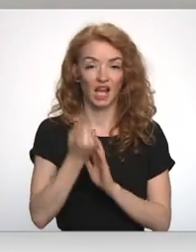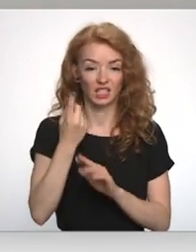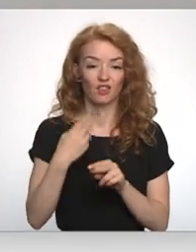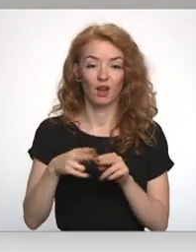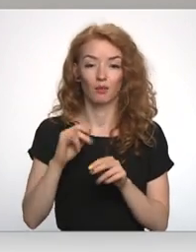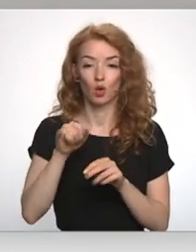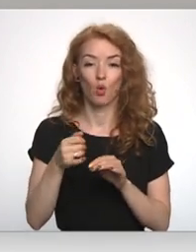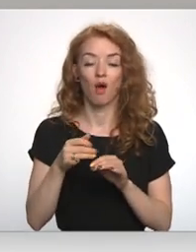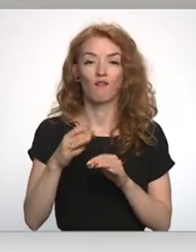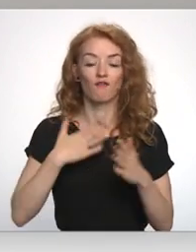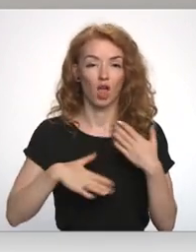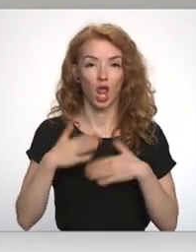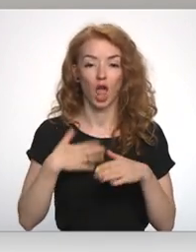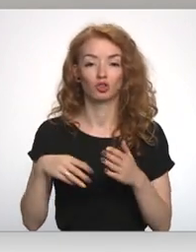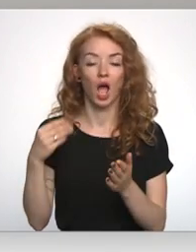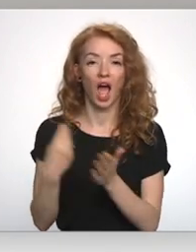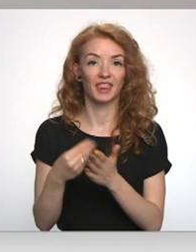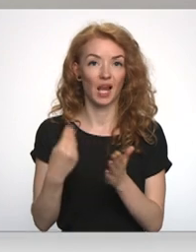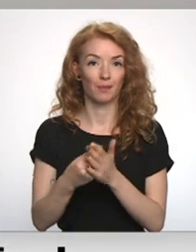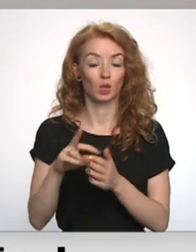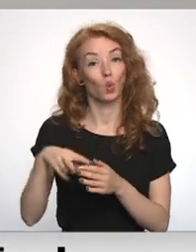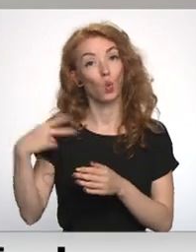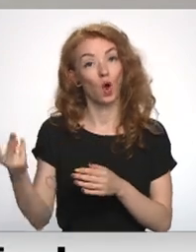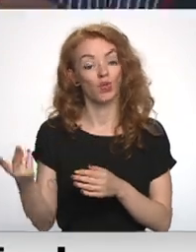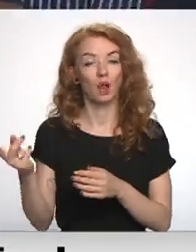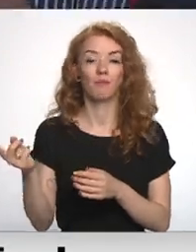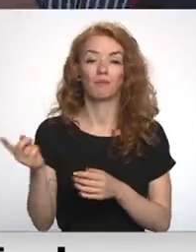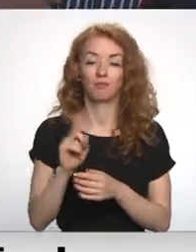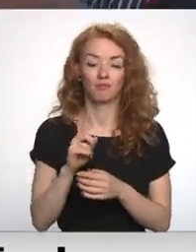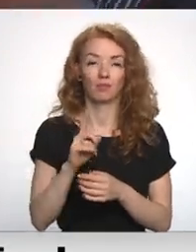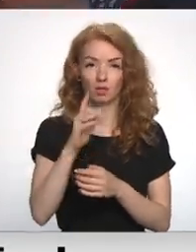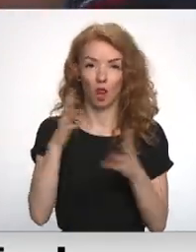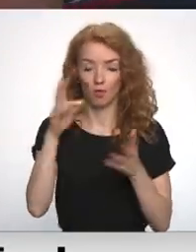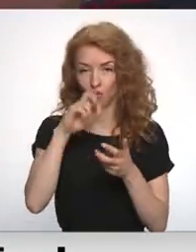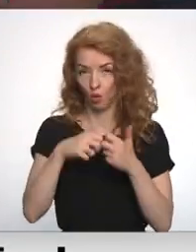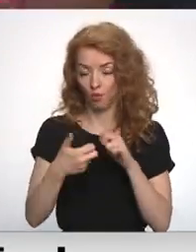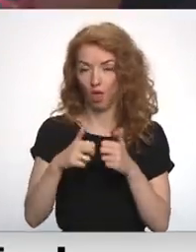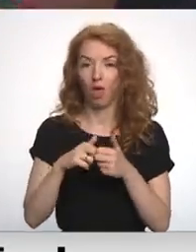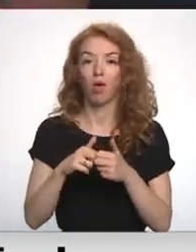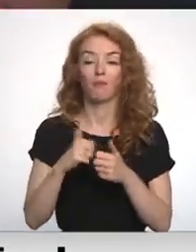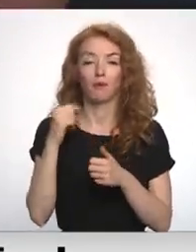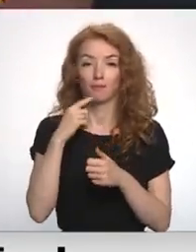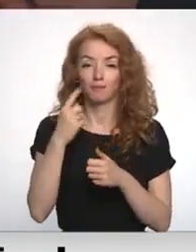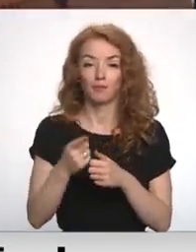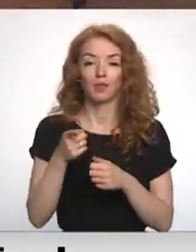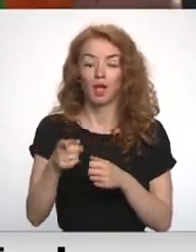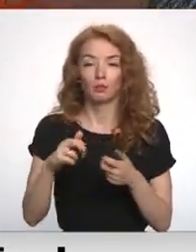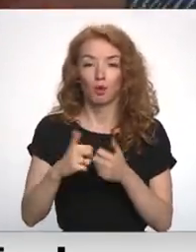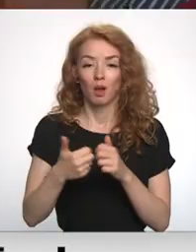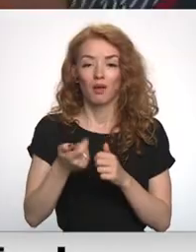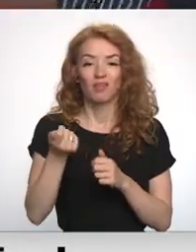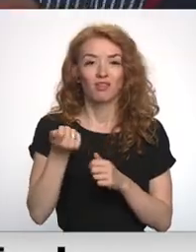jo vēlēšanās atriepties kādam citam ir diezgan liela. Problēmas viņas pirmām kārtām nekad nevar